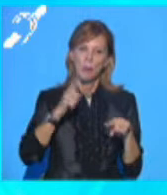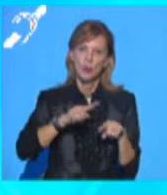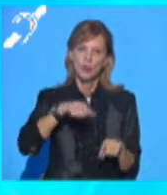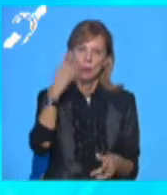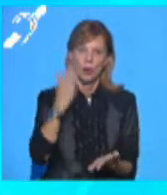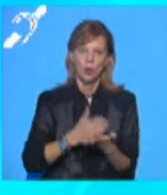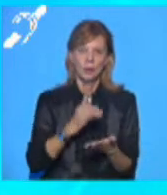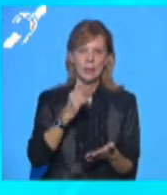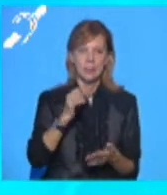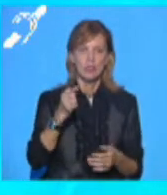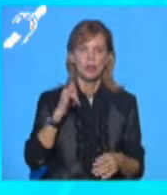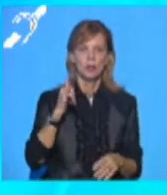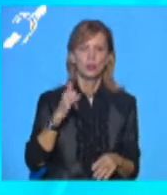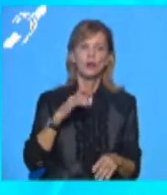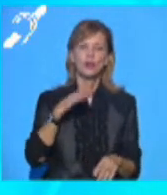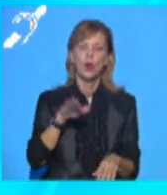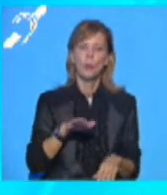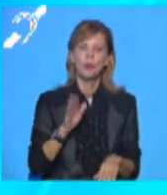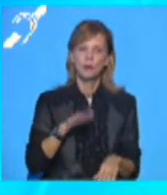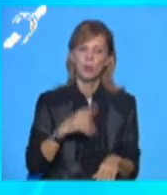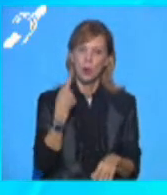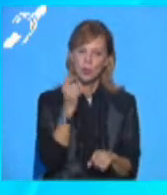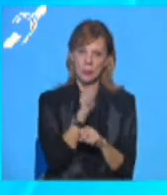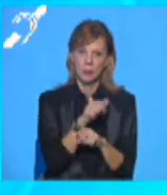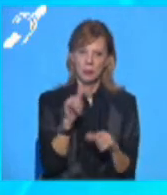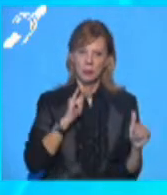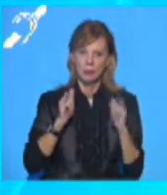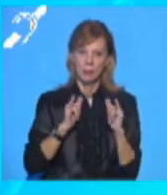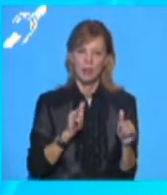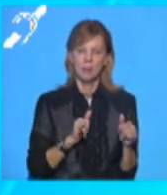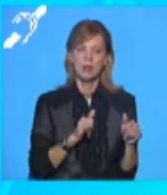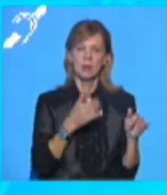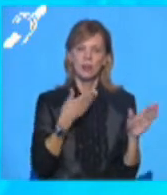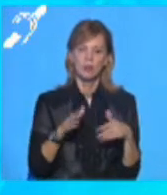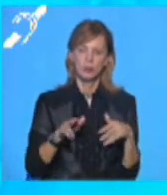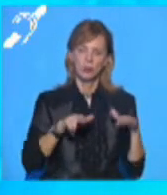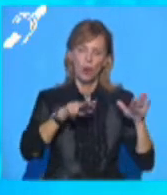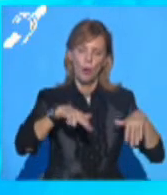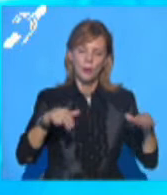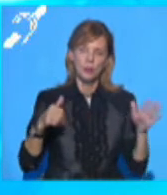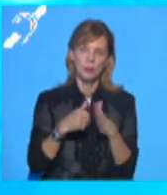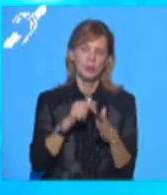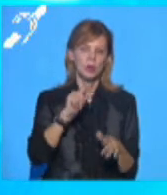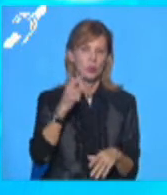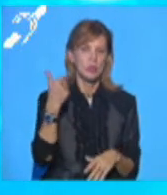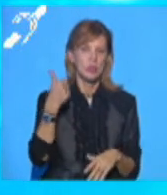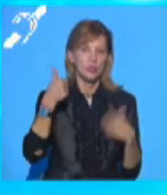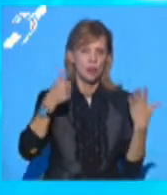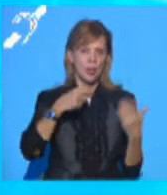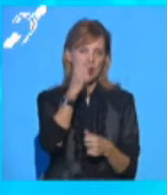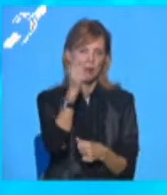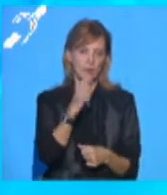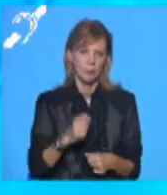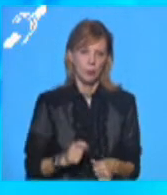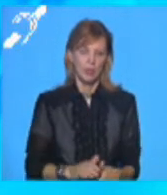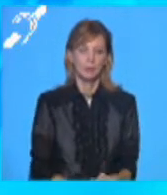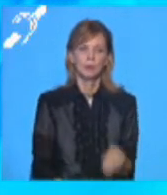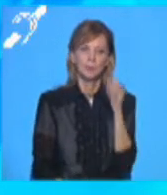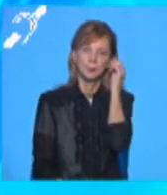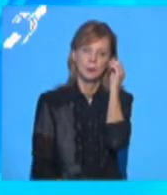unei decizii ISJ Dolj, copiii vor mai avea o săptămână de vacanță în perioada 18-26 februarie